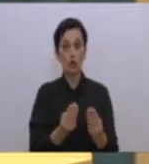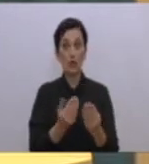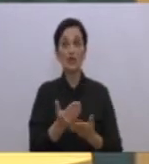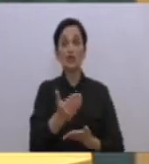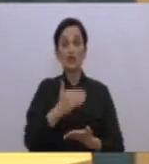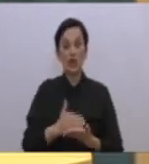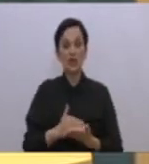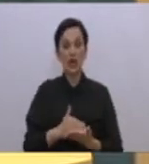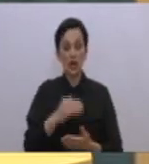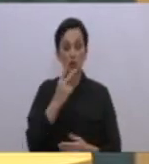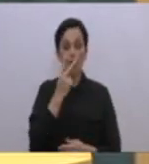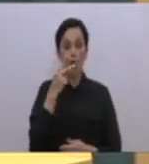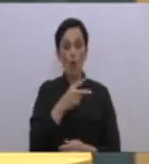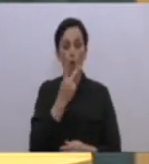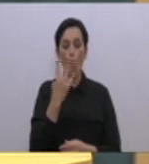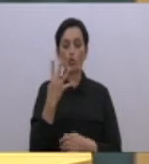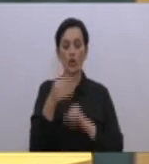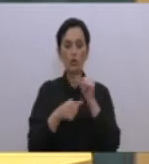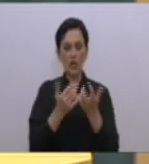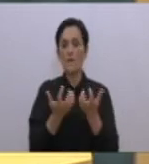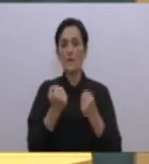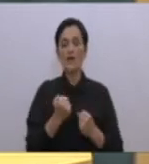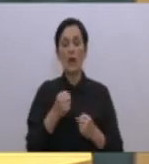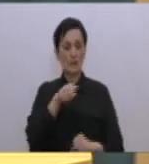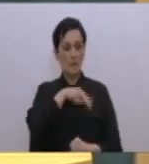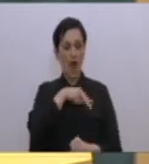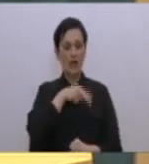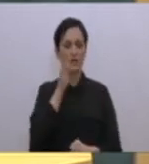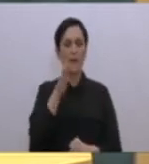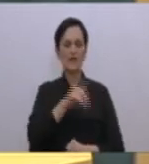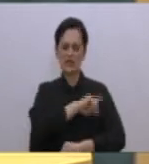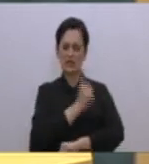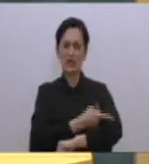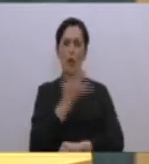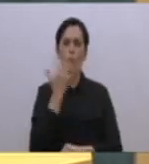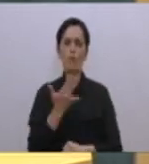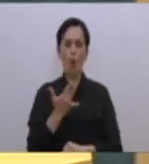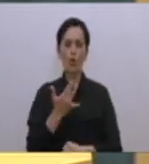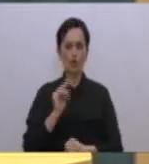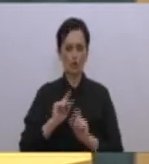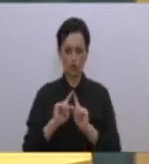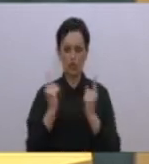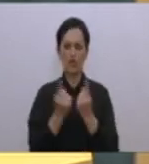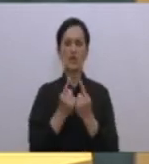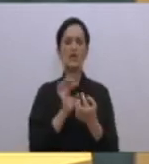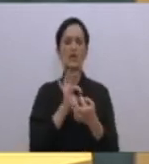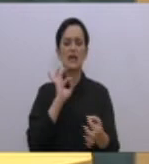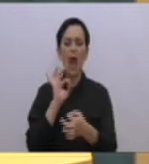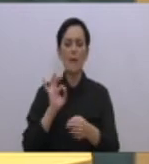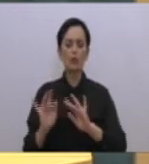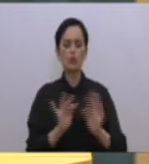Shedegat 2024 tslistvis miviget parlaments, rogorc zlier politikur instituts da gamartuli protsesebis